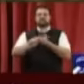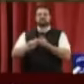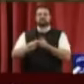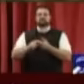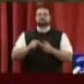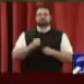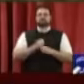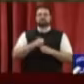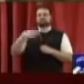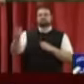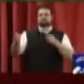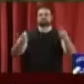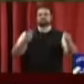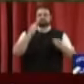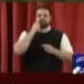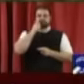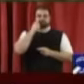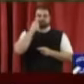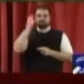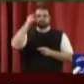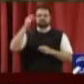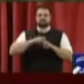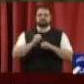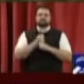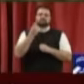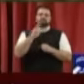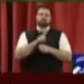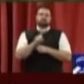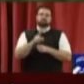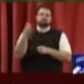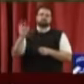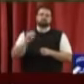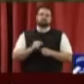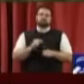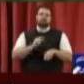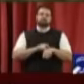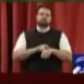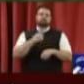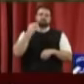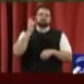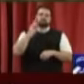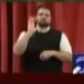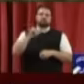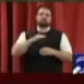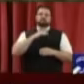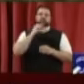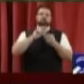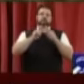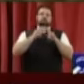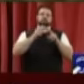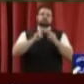pentru a emiti ceva. Nu știi cum să facă treaba aia. Ok. În momentul în care el nu are suficientă cunoaștere și